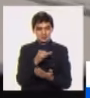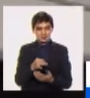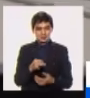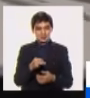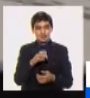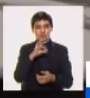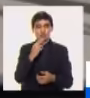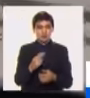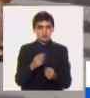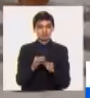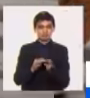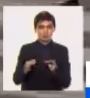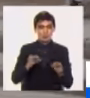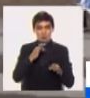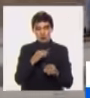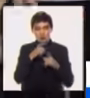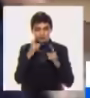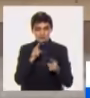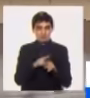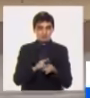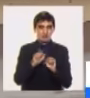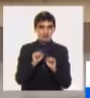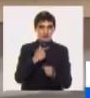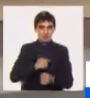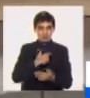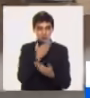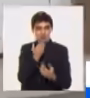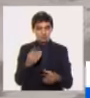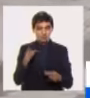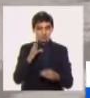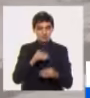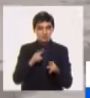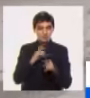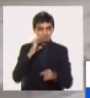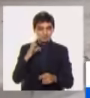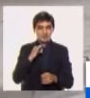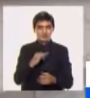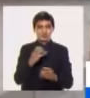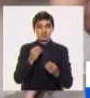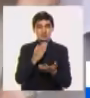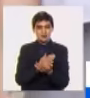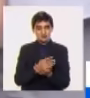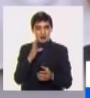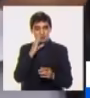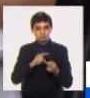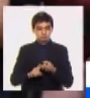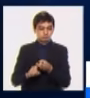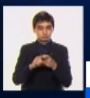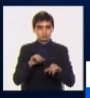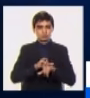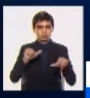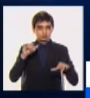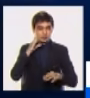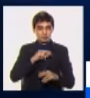социальные дистанции других мерах предосторожности говорить совсем не приклеится поэтому конечно есть риски что такая свобода может